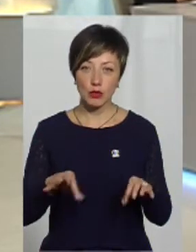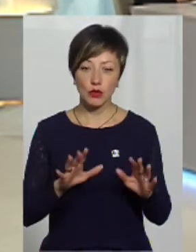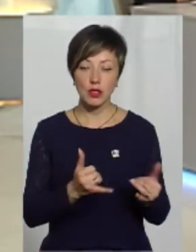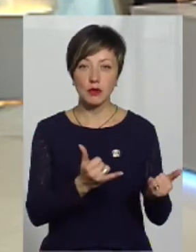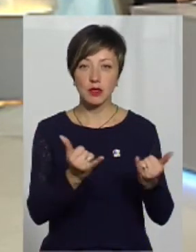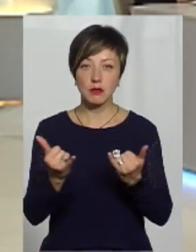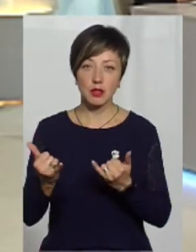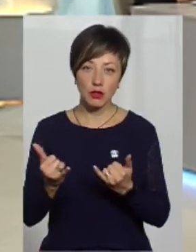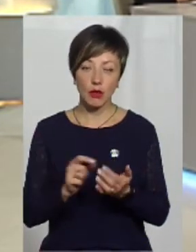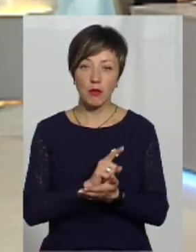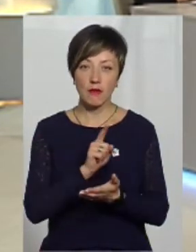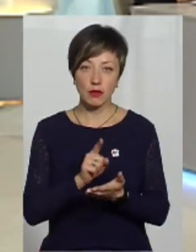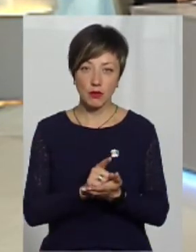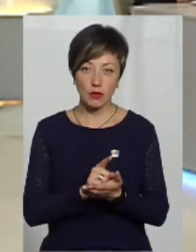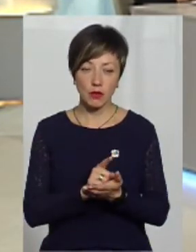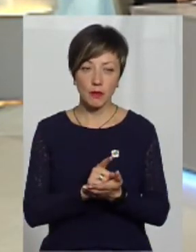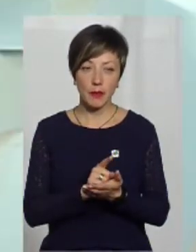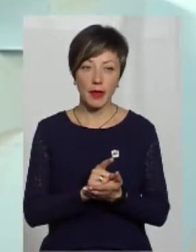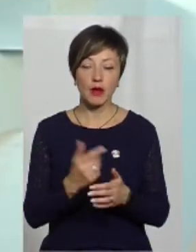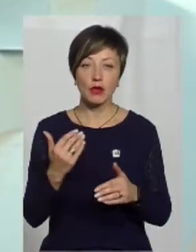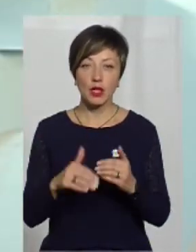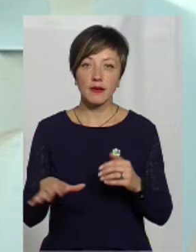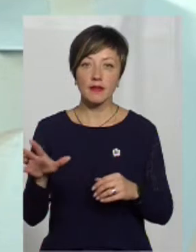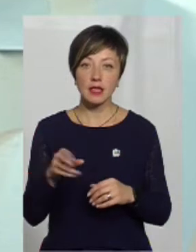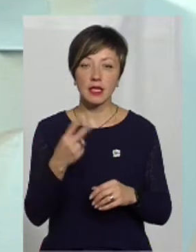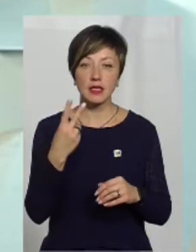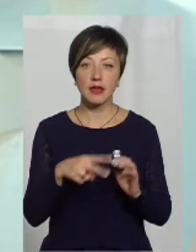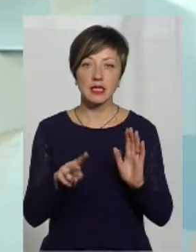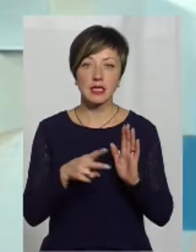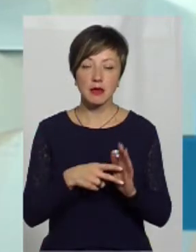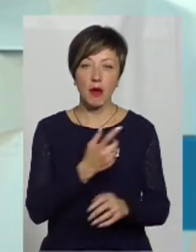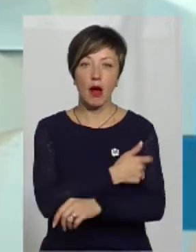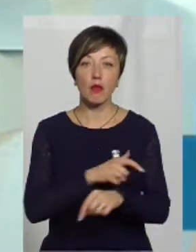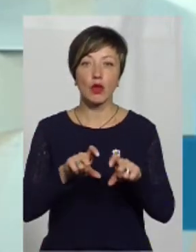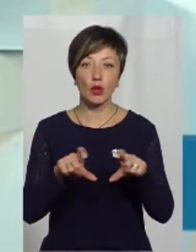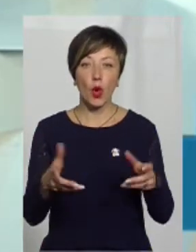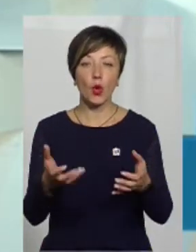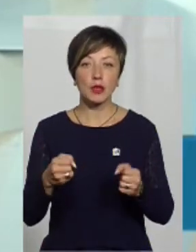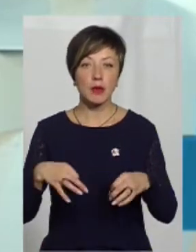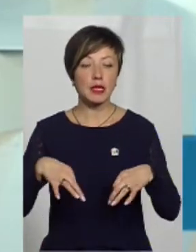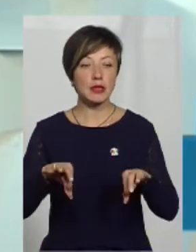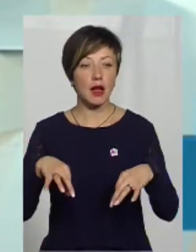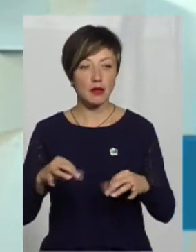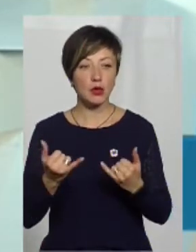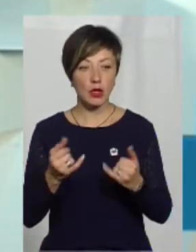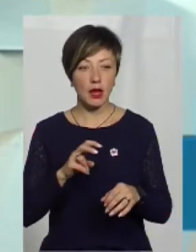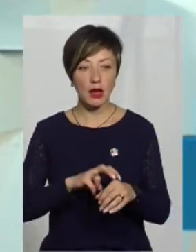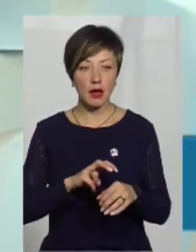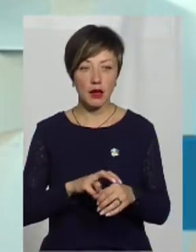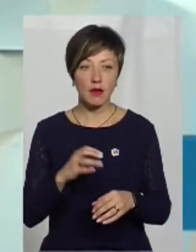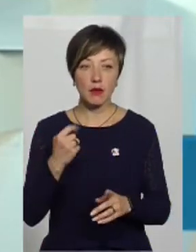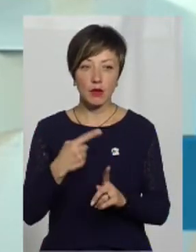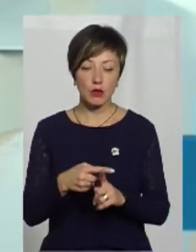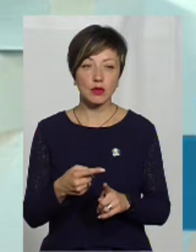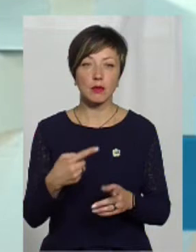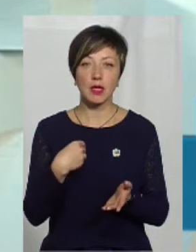будуть забезпечені? Обов'язково. Так. Обов'язково. Вже всі 27 амбулаторій отримали транспорт для лікарів. Мало